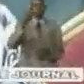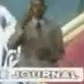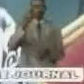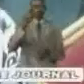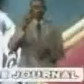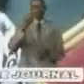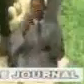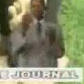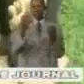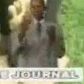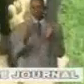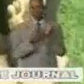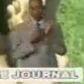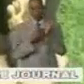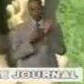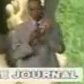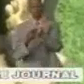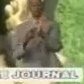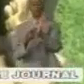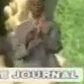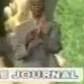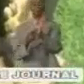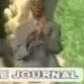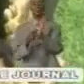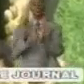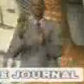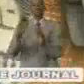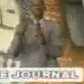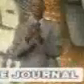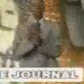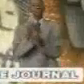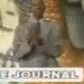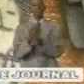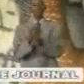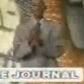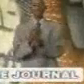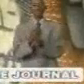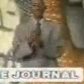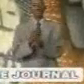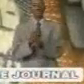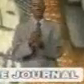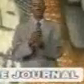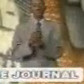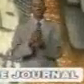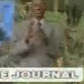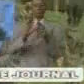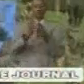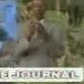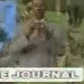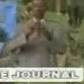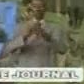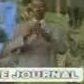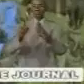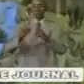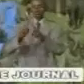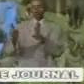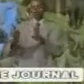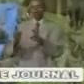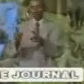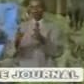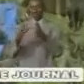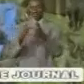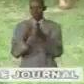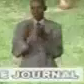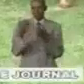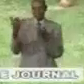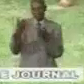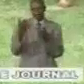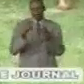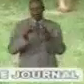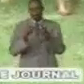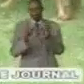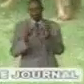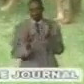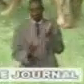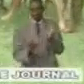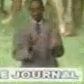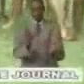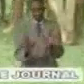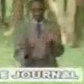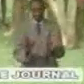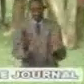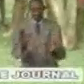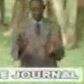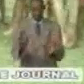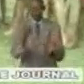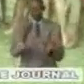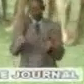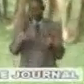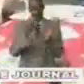l'Organisation internationale de la francophonie sa diversité culturelle à travers l'exposition d'œuvres d'art et des productions de spectacles des groupes